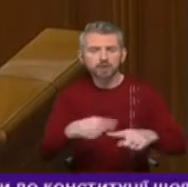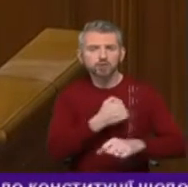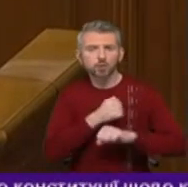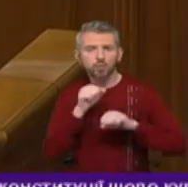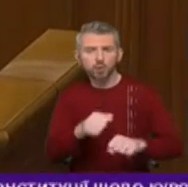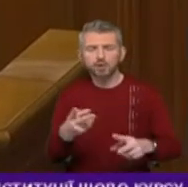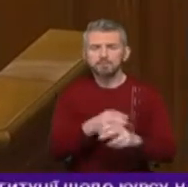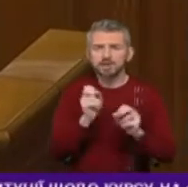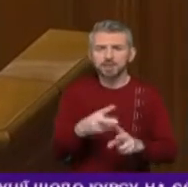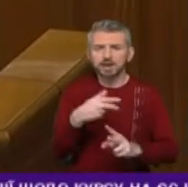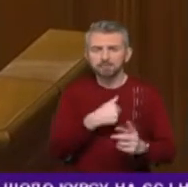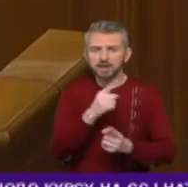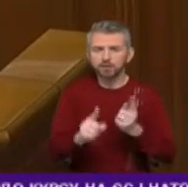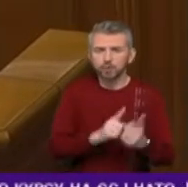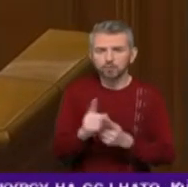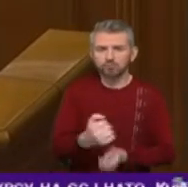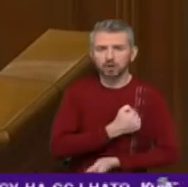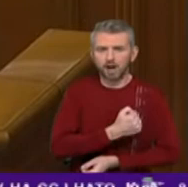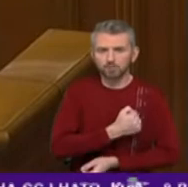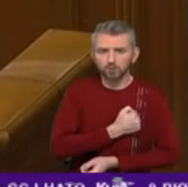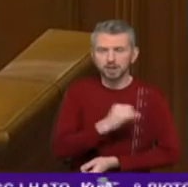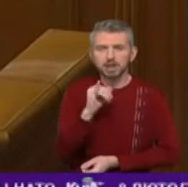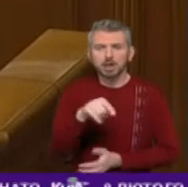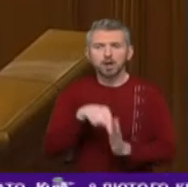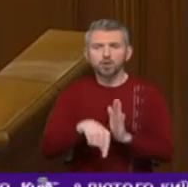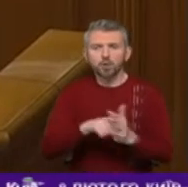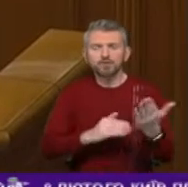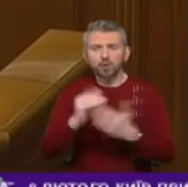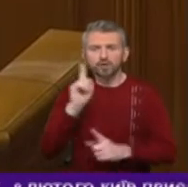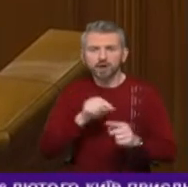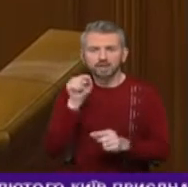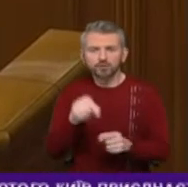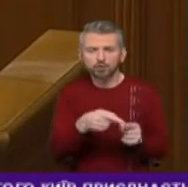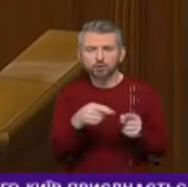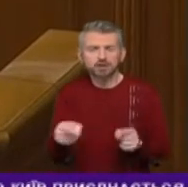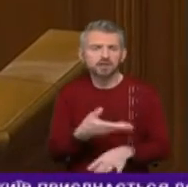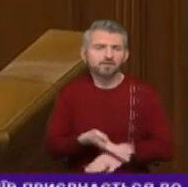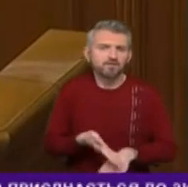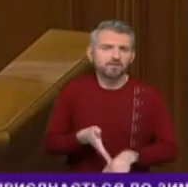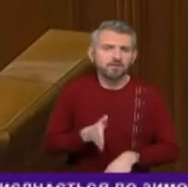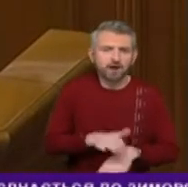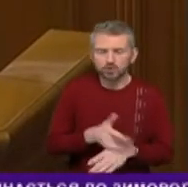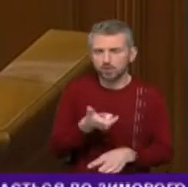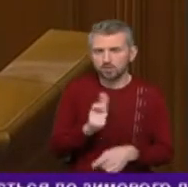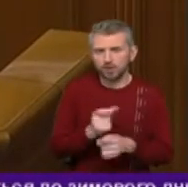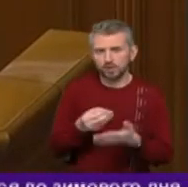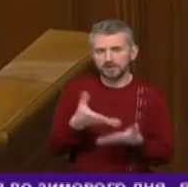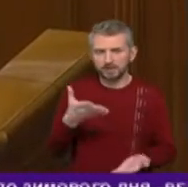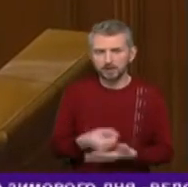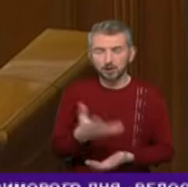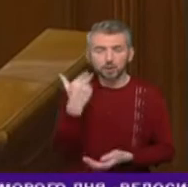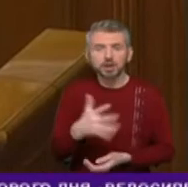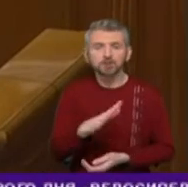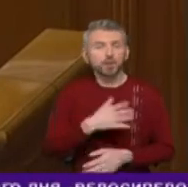безпеки, ми реформуємо армію. І роль Верховної Ради в цьому процесі важко переоцінити. І коли